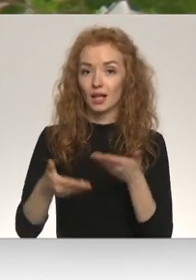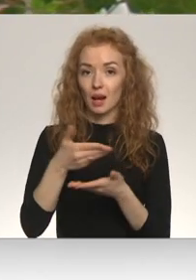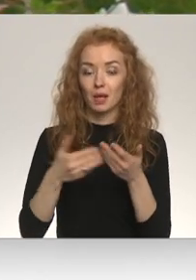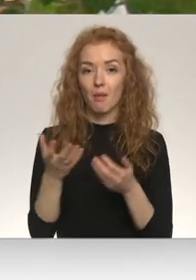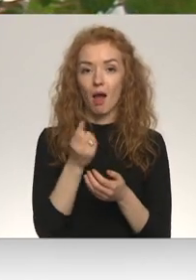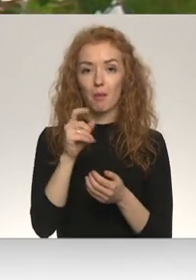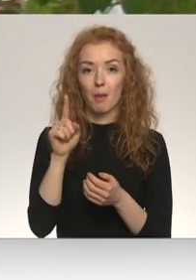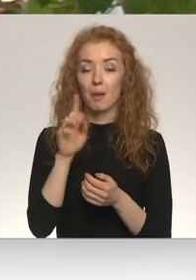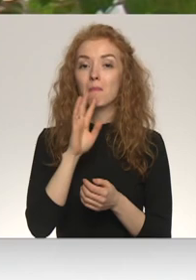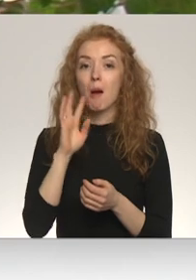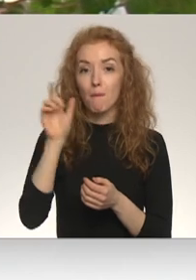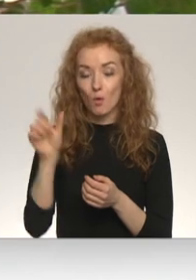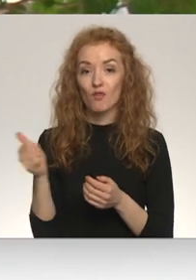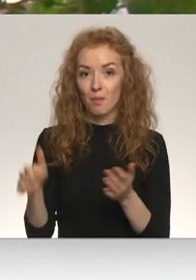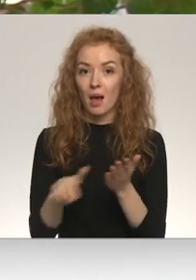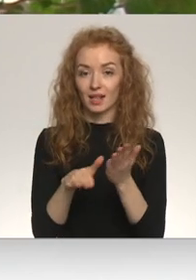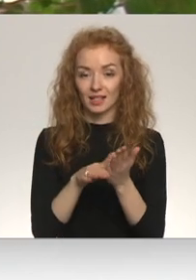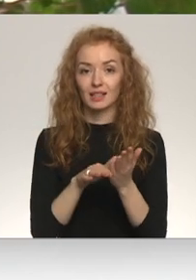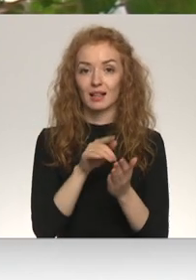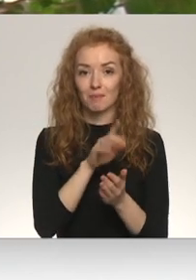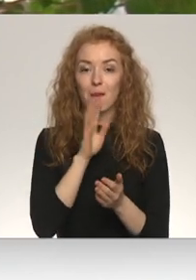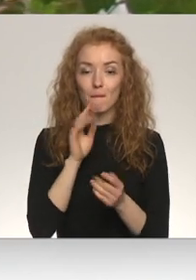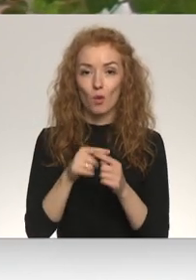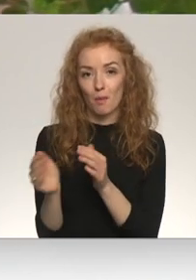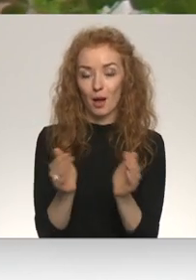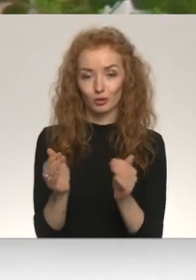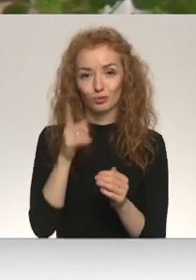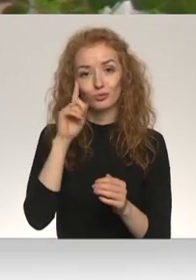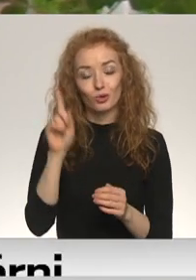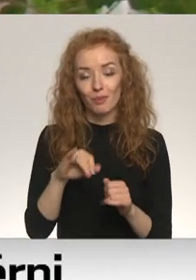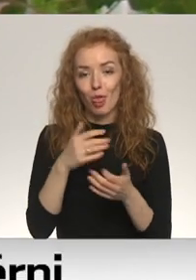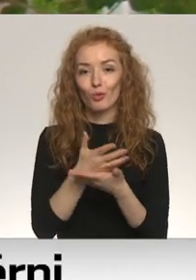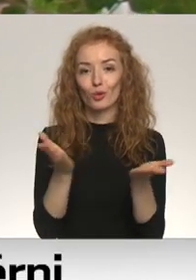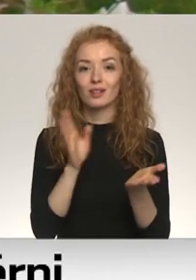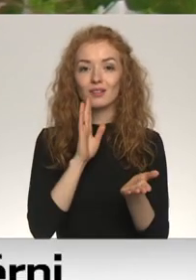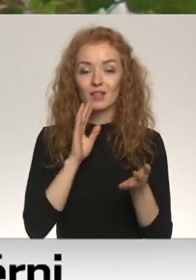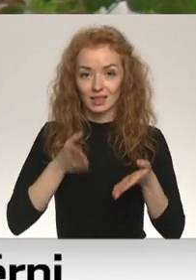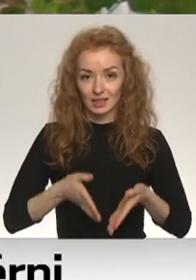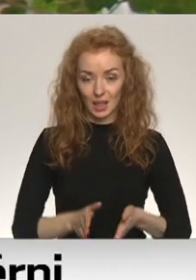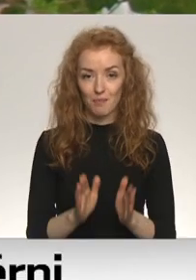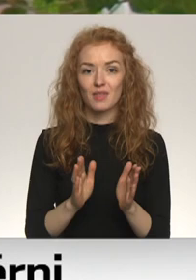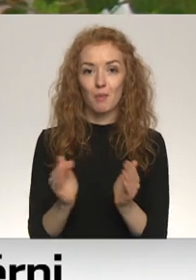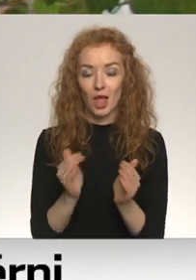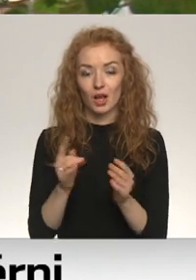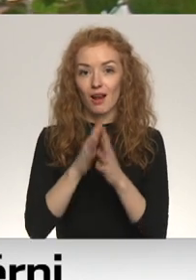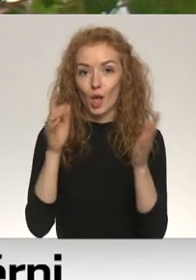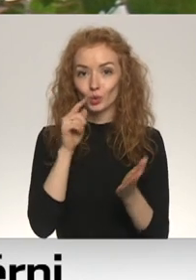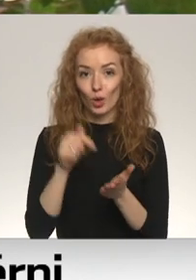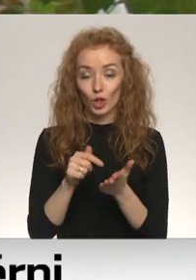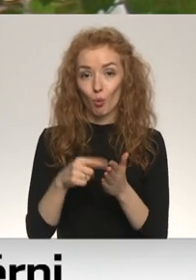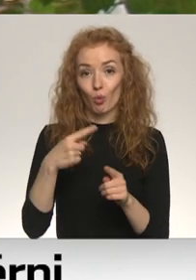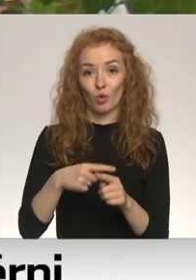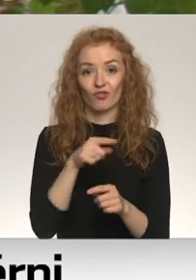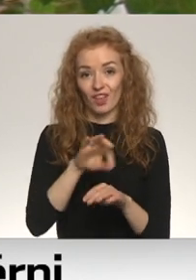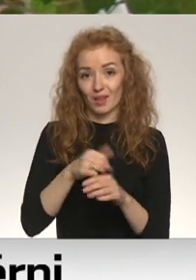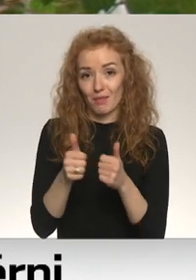kas arī palīdzēs pirmajās dienās un pirmajā laikā ar mazulīti, jo, nu, protams, ka jebkurai sievietē dzemdēt bērniņu jau ir liels notikums, un ja viņa ir viena